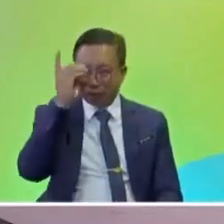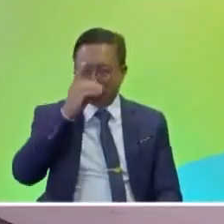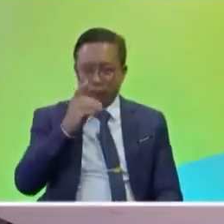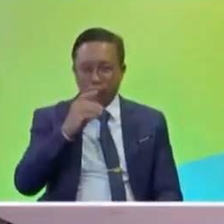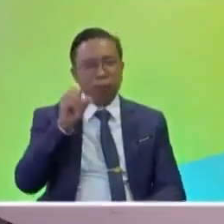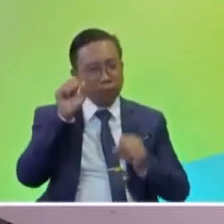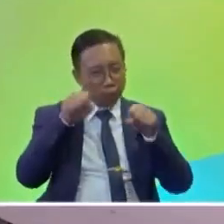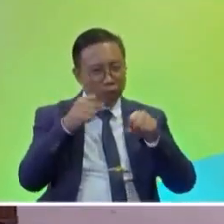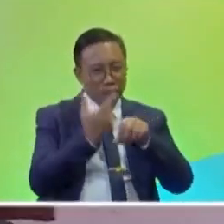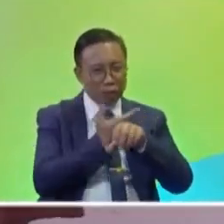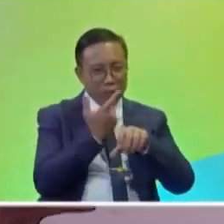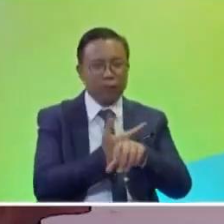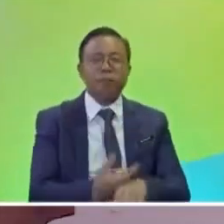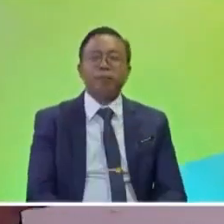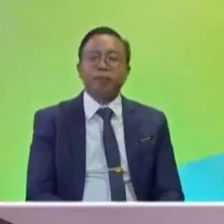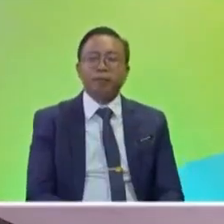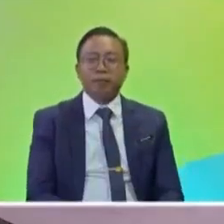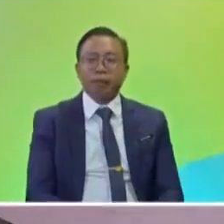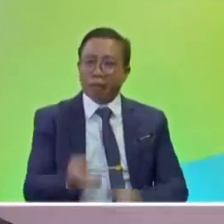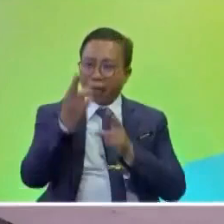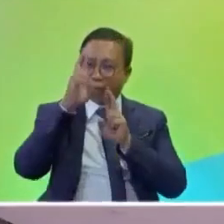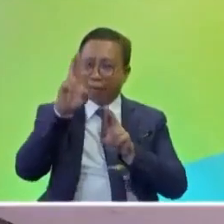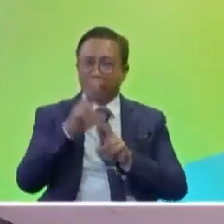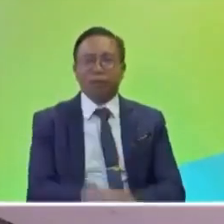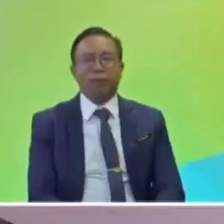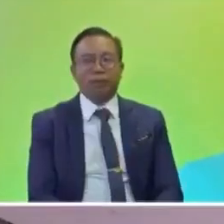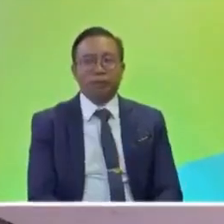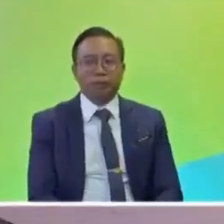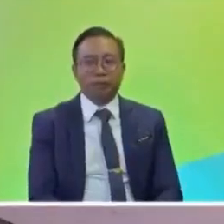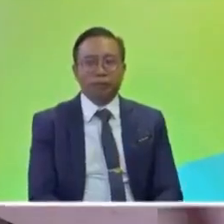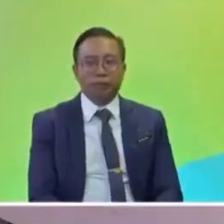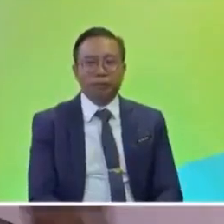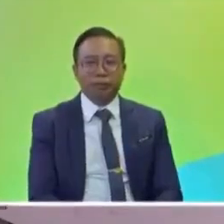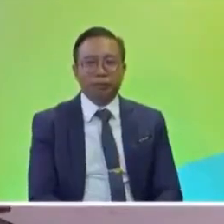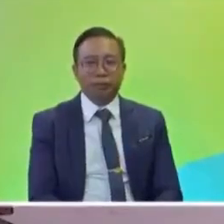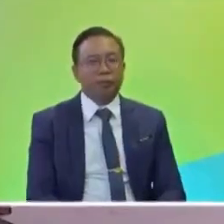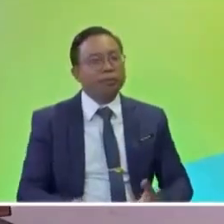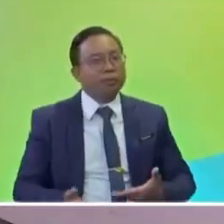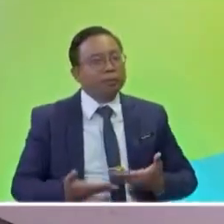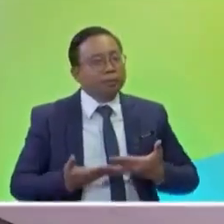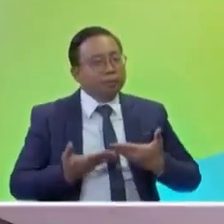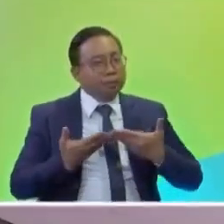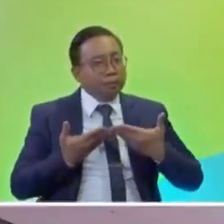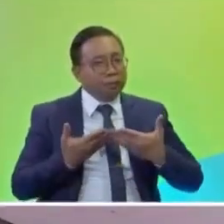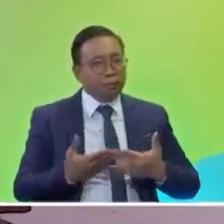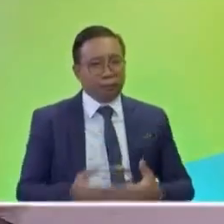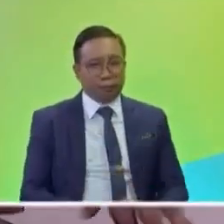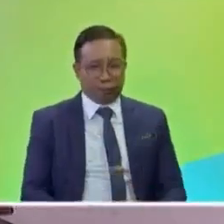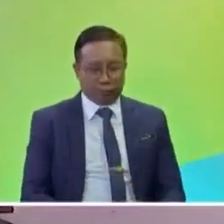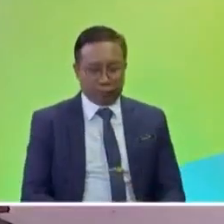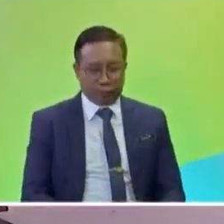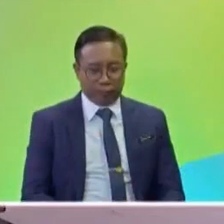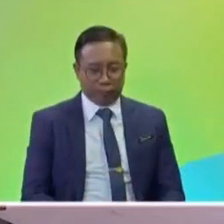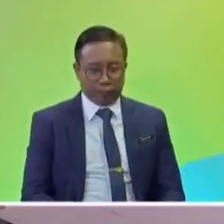kita praktis. Okey, jom. Ready cikgu. Okey. Macam biasa sebelum mula, Tarik nafas sebab nak menyanyi dengan bergerak.